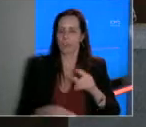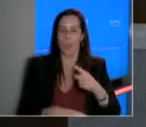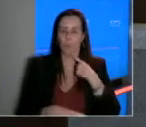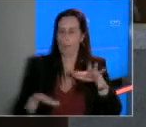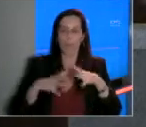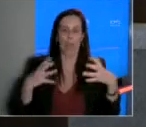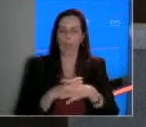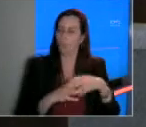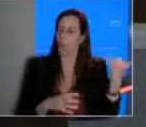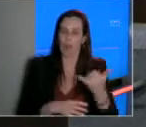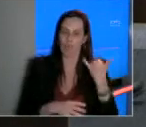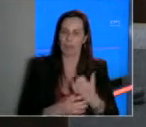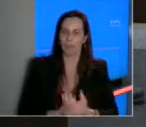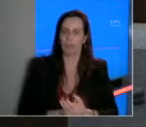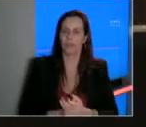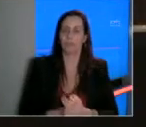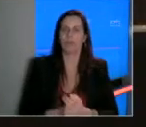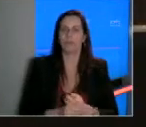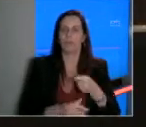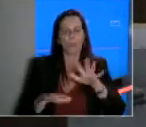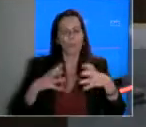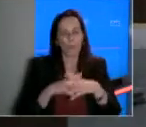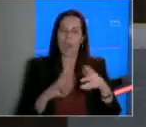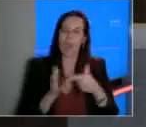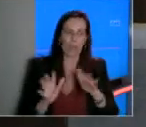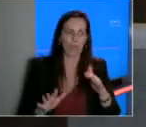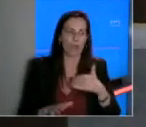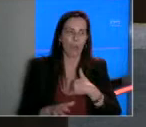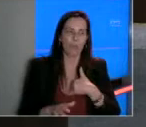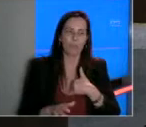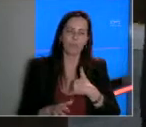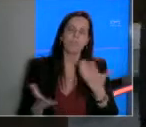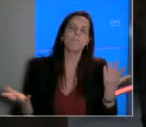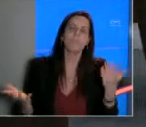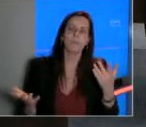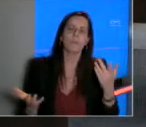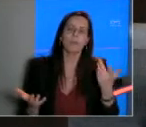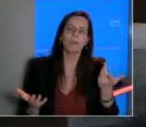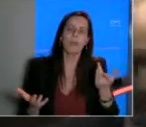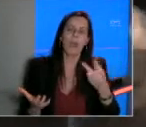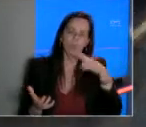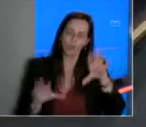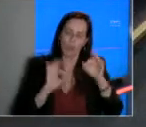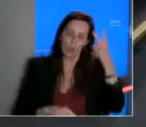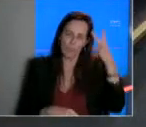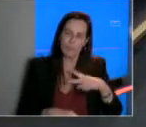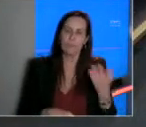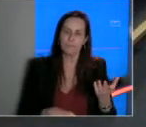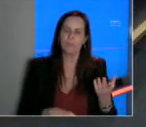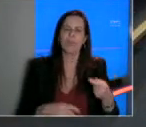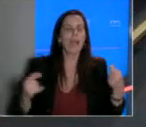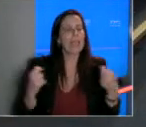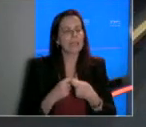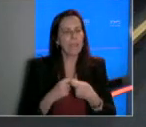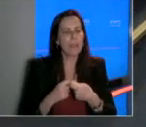על ממשלת אחדות כל הזמן. כן. אז זו גם ממשלת אחדות, ולכן אנחנו עדינים עם הבטחות של בחירות, אנחנו כבר מבינים את זה.